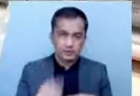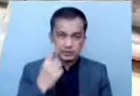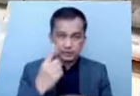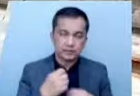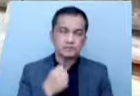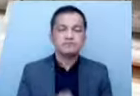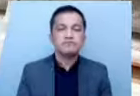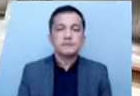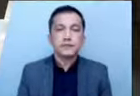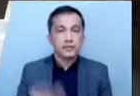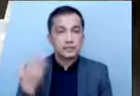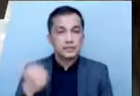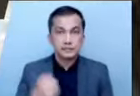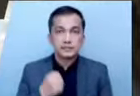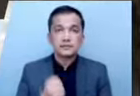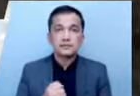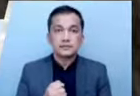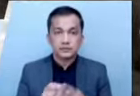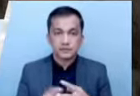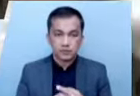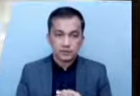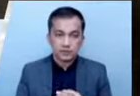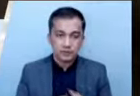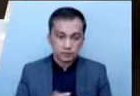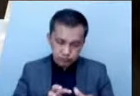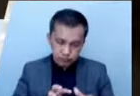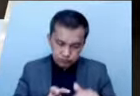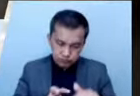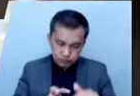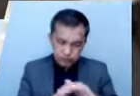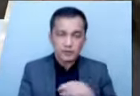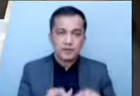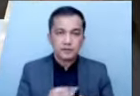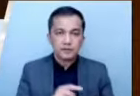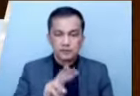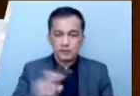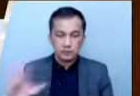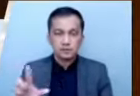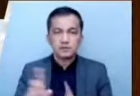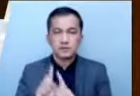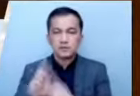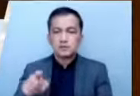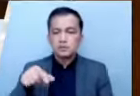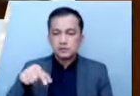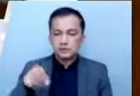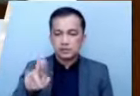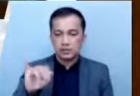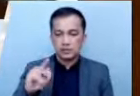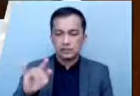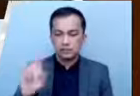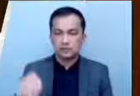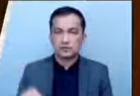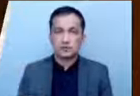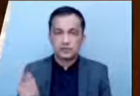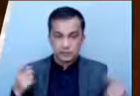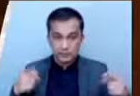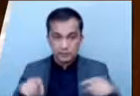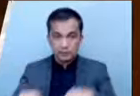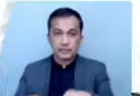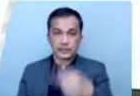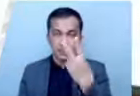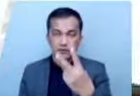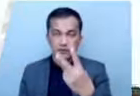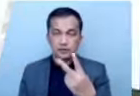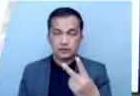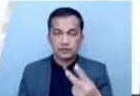taon, nagsimula ng maghukay mula Valenzuela Station patungong Quirino Station. Sabay dalawa. Because the subway has two